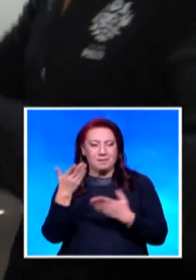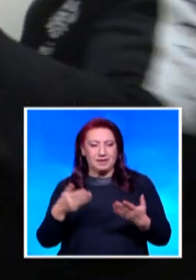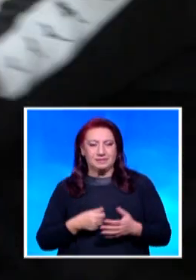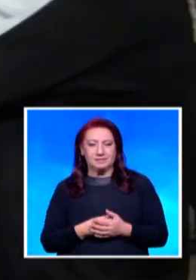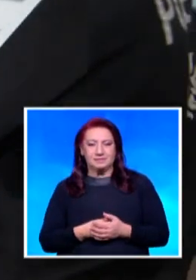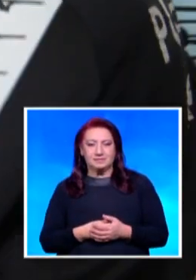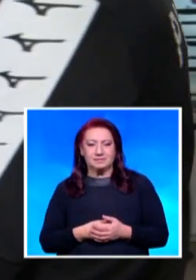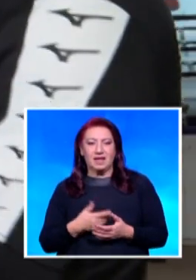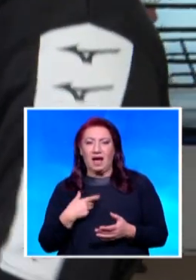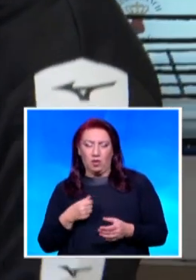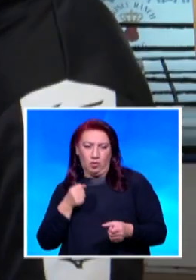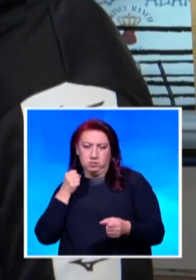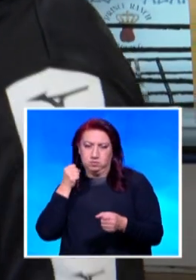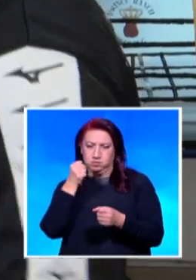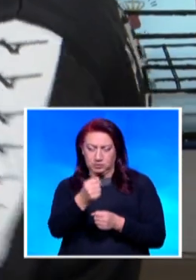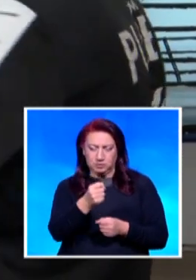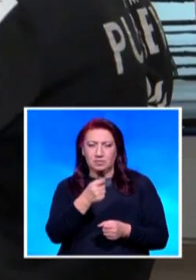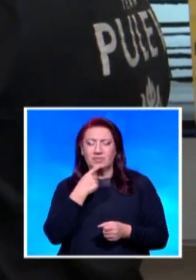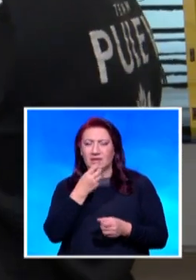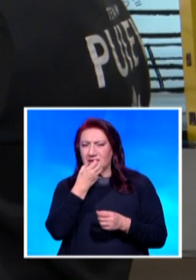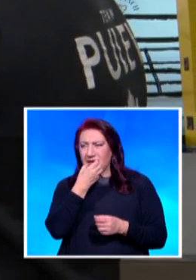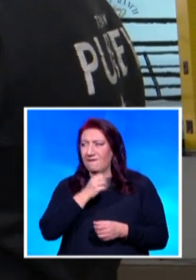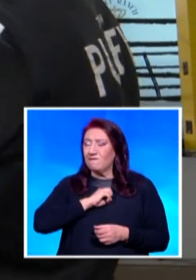ти избият зъбите и ти пръкне ченето в...